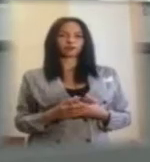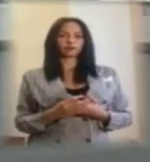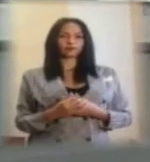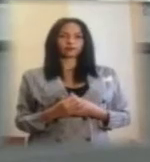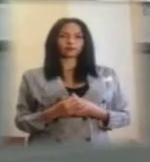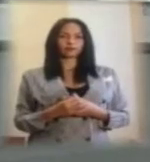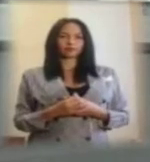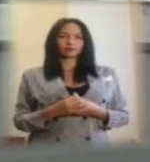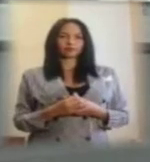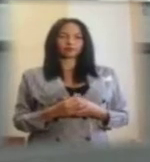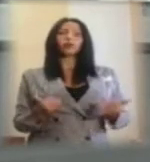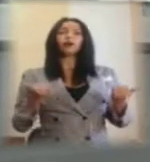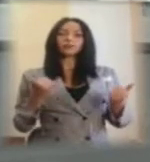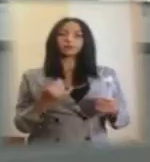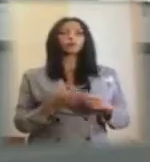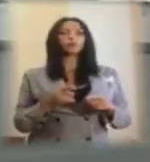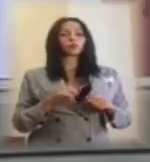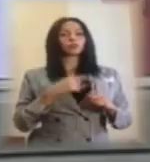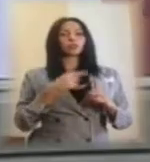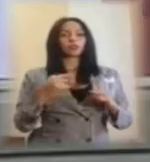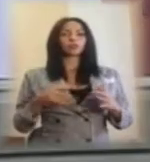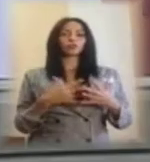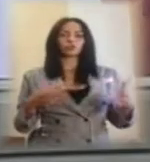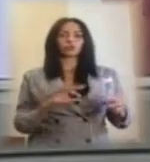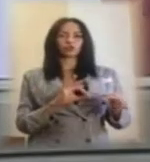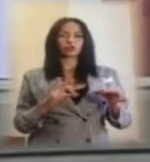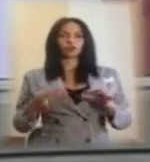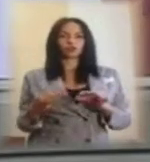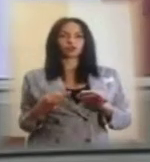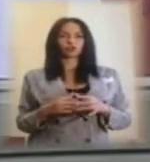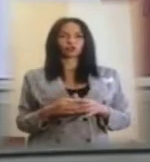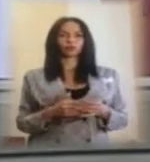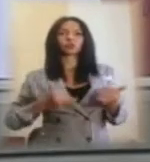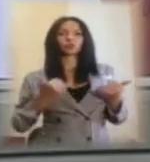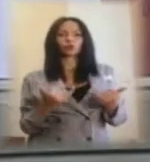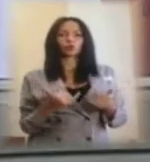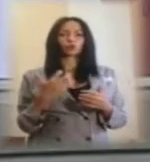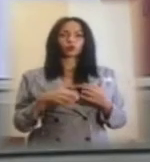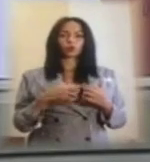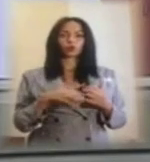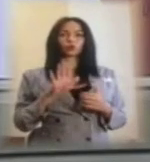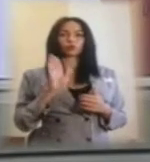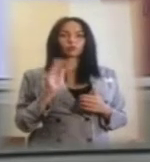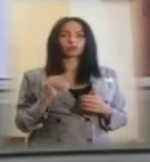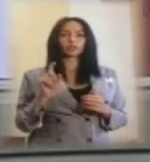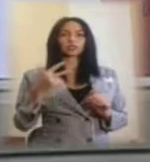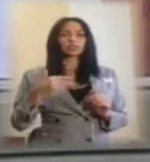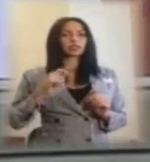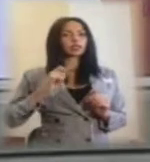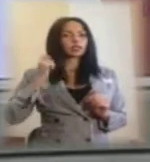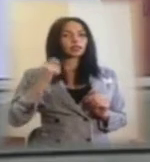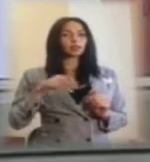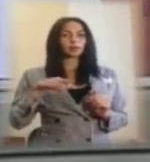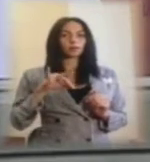А зараз про це та інше більш детальніше. Сьогодні у Херсоні попрощалися із 30-річним Михайлом